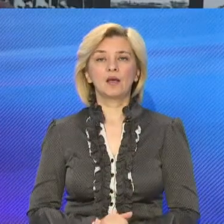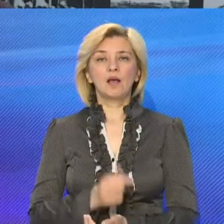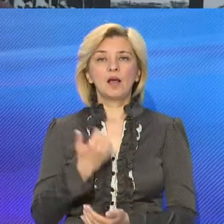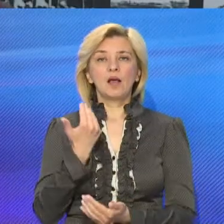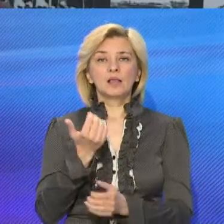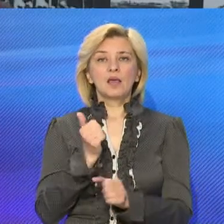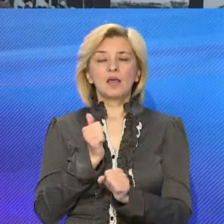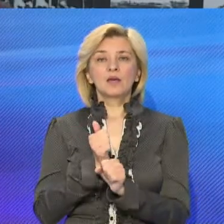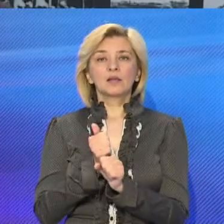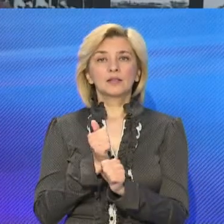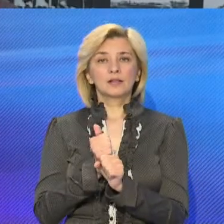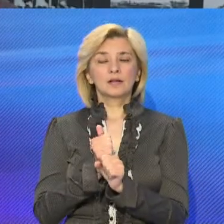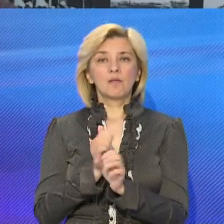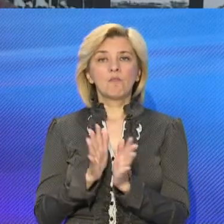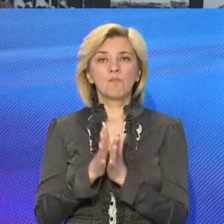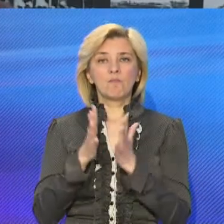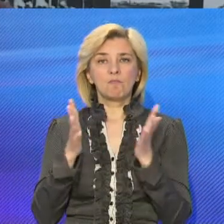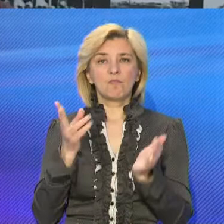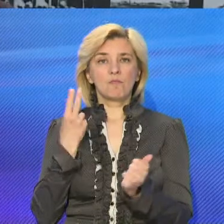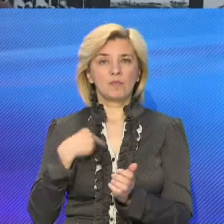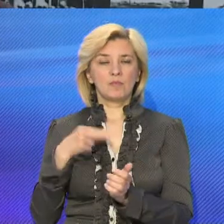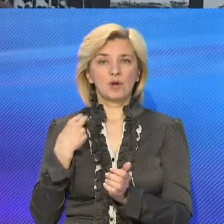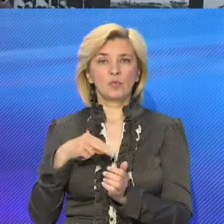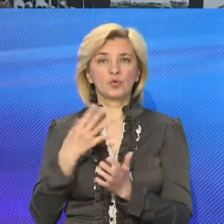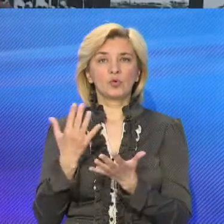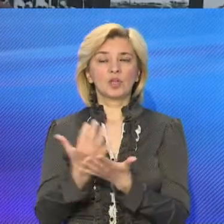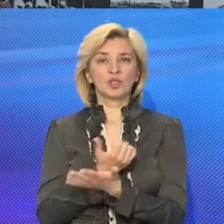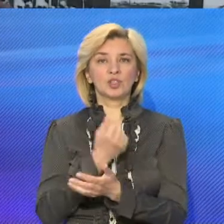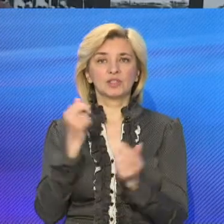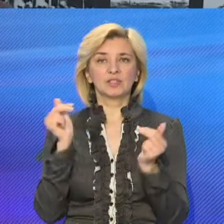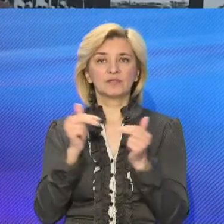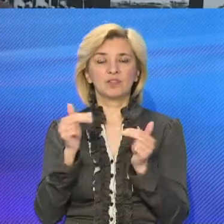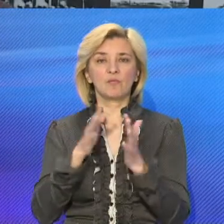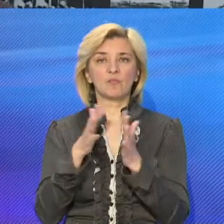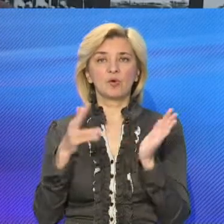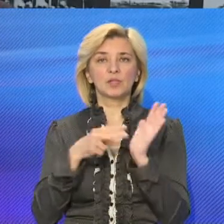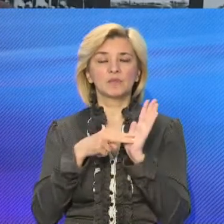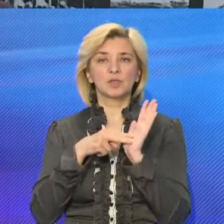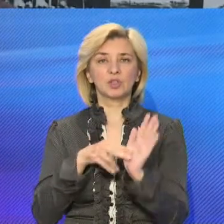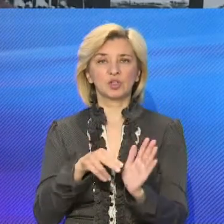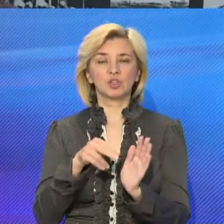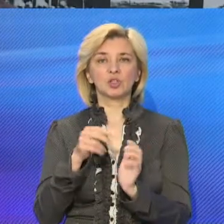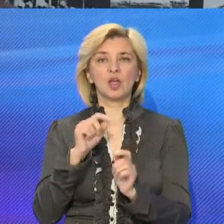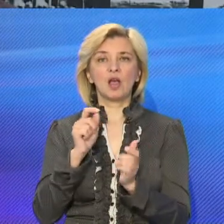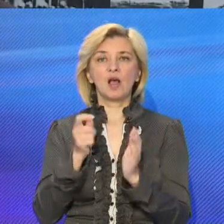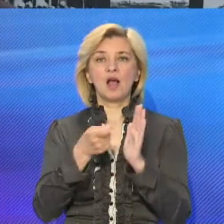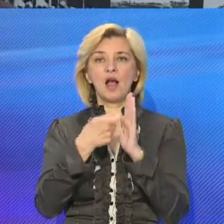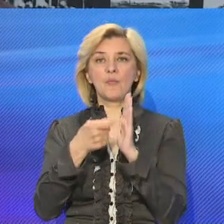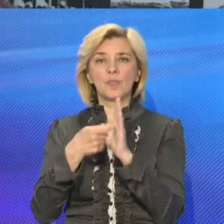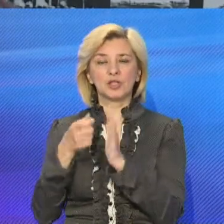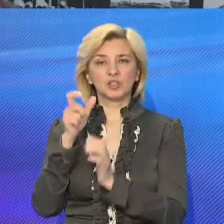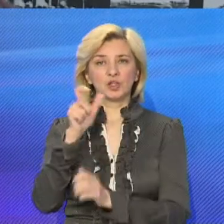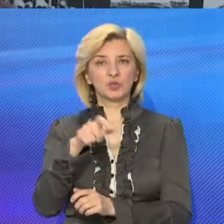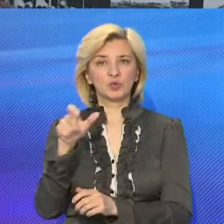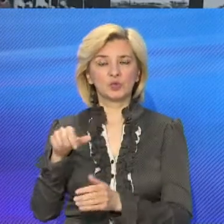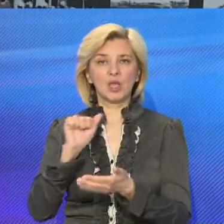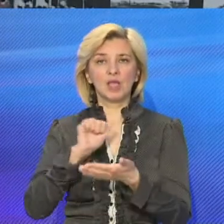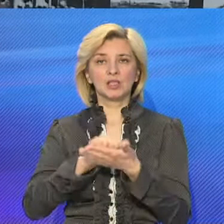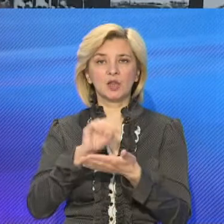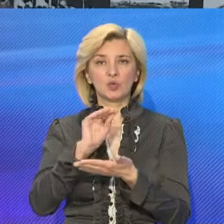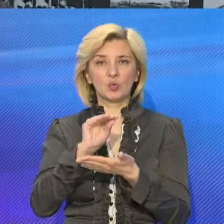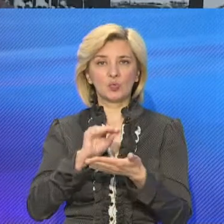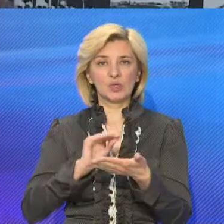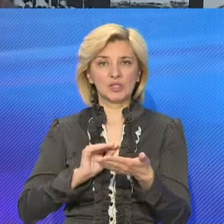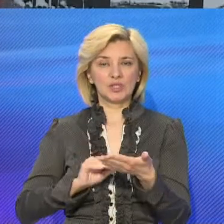проделали. Они нашли свидетелей. То есть сколько лет прошло, но нашли более 7 тысяч свидетелей. Они опросили этих людей, они документировали все